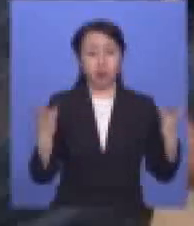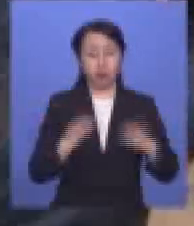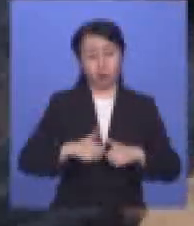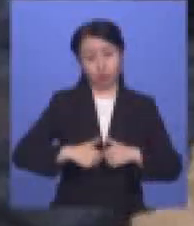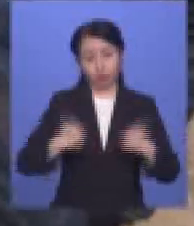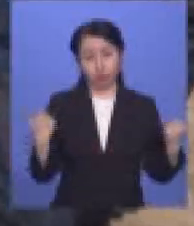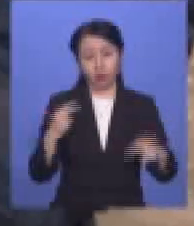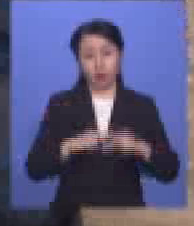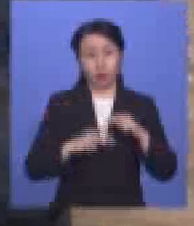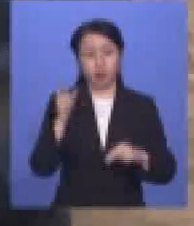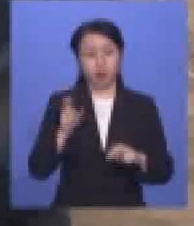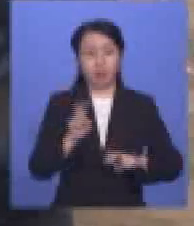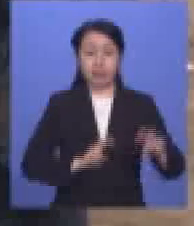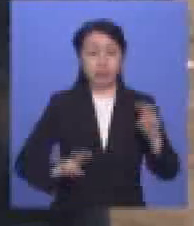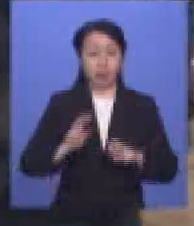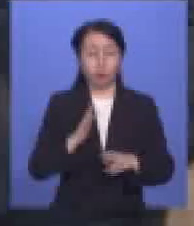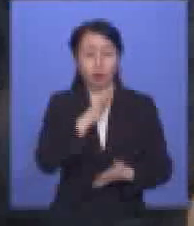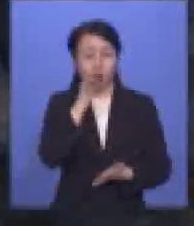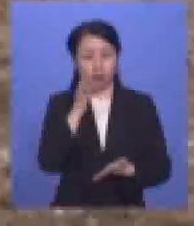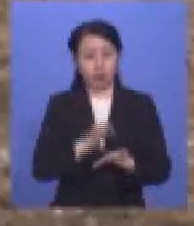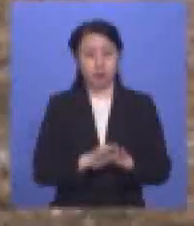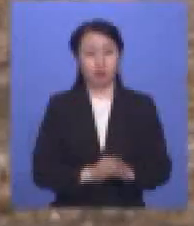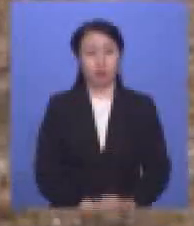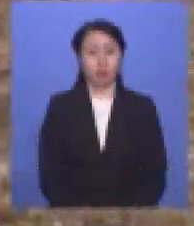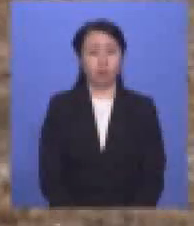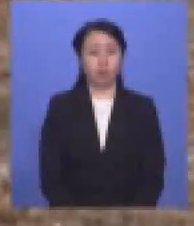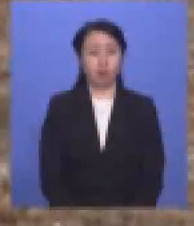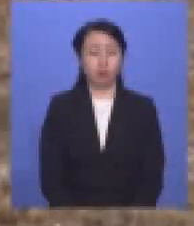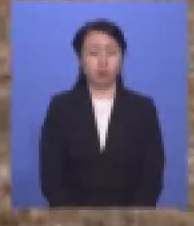расторгать их с подрядчиками и искать более ответственных. Илья Кудряков, Урал Омренов, служба новостей.